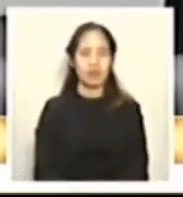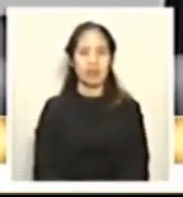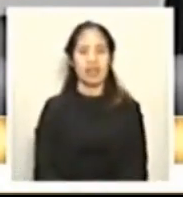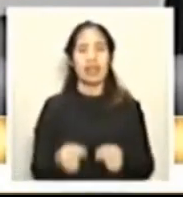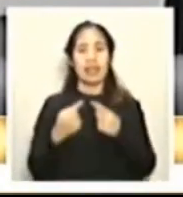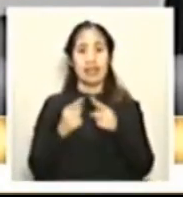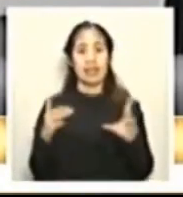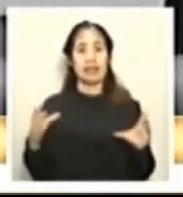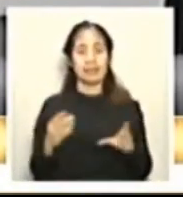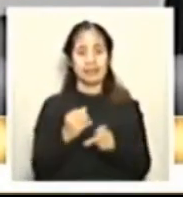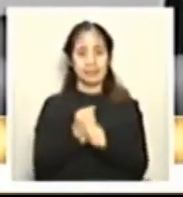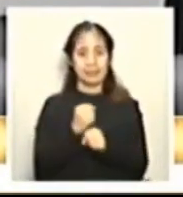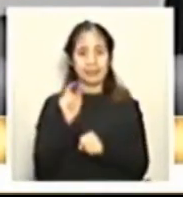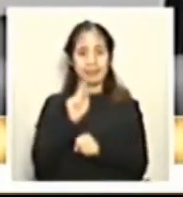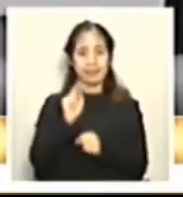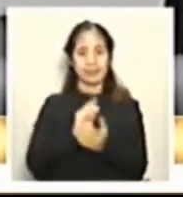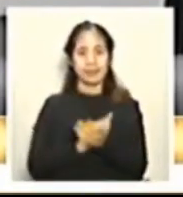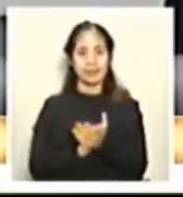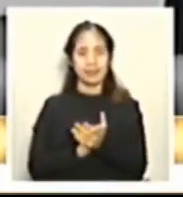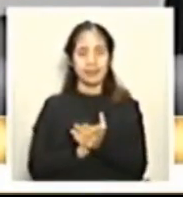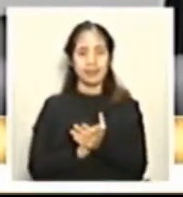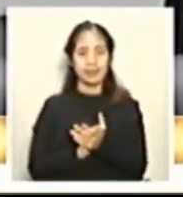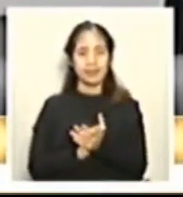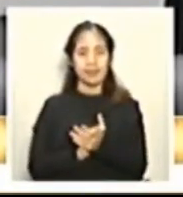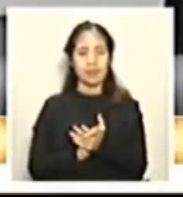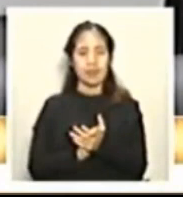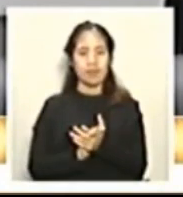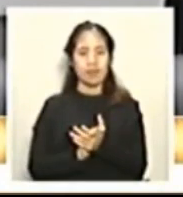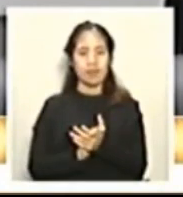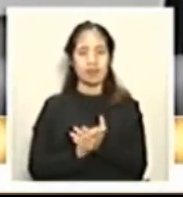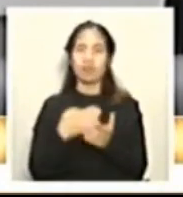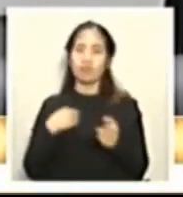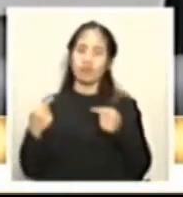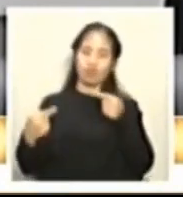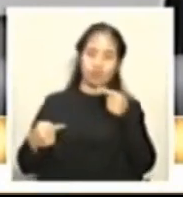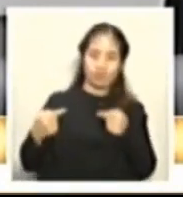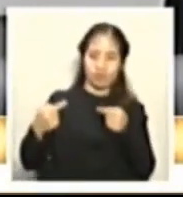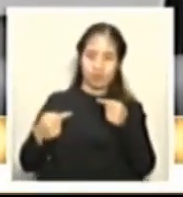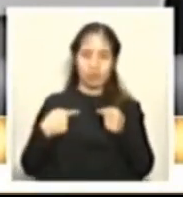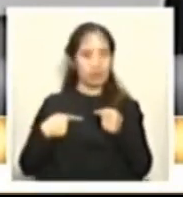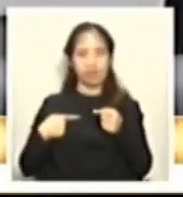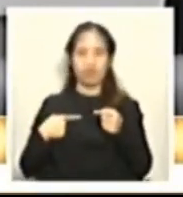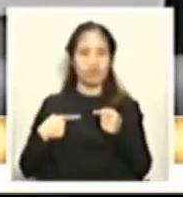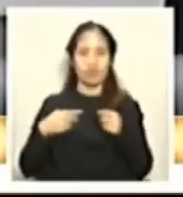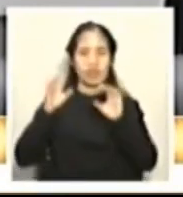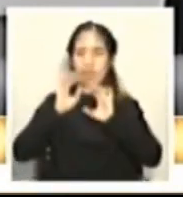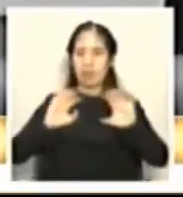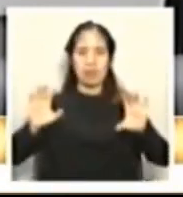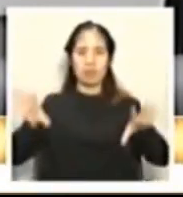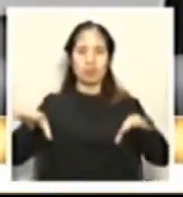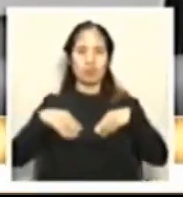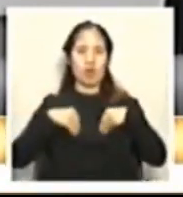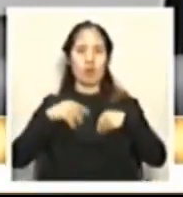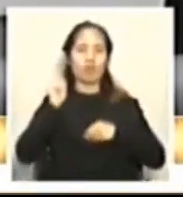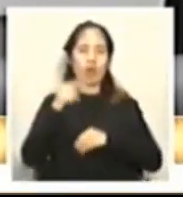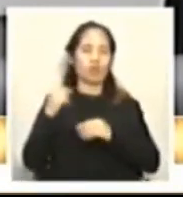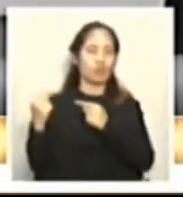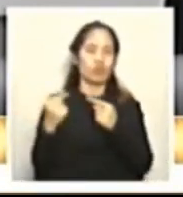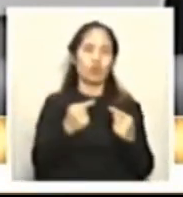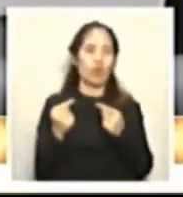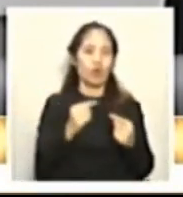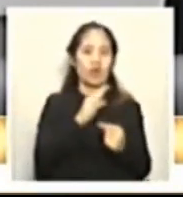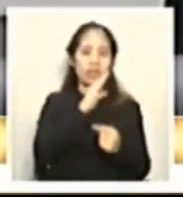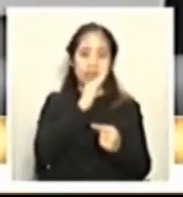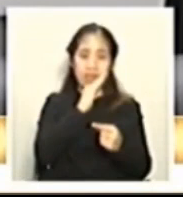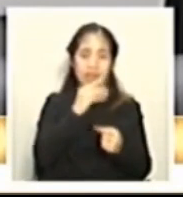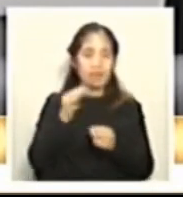ร่แต่ปรากฏว่าเมื่อการเจรจาต่อรองไม่ประสบความสำเร็จรัฐบาลยังยืนยันถ้าไม่อภิปรายก็จ